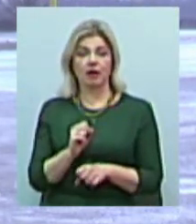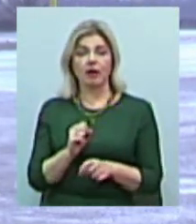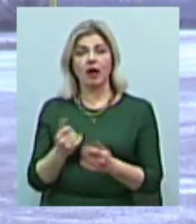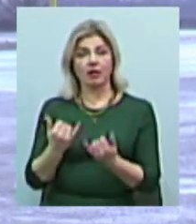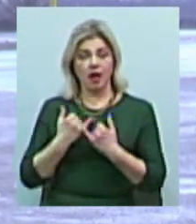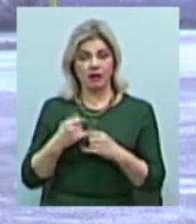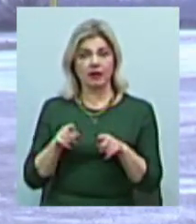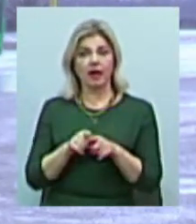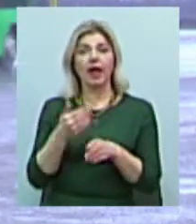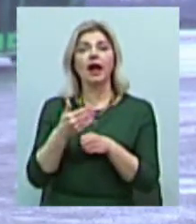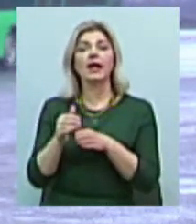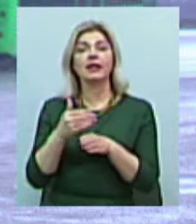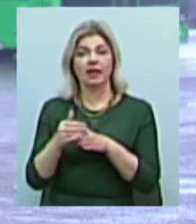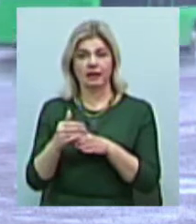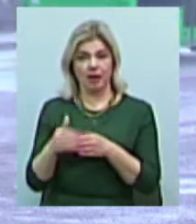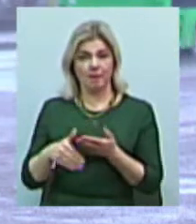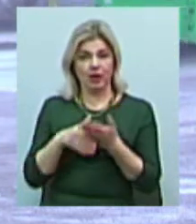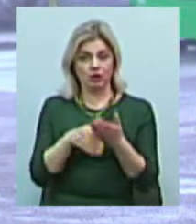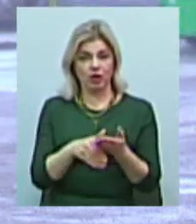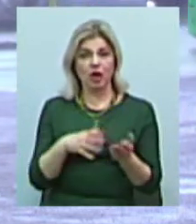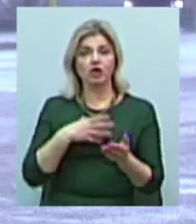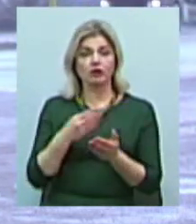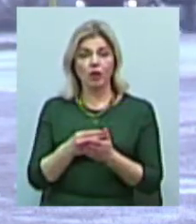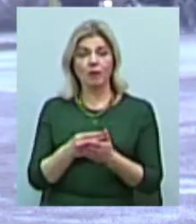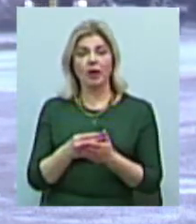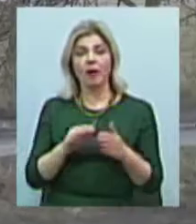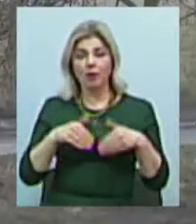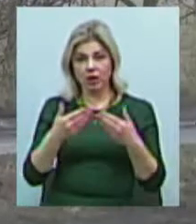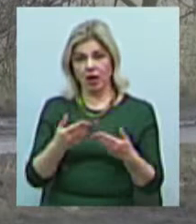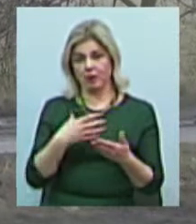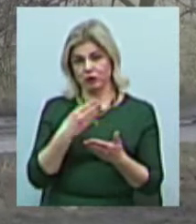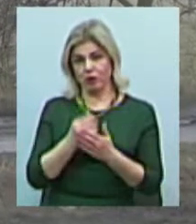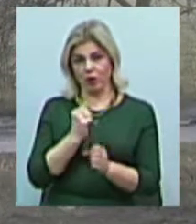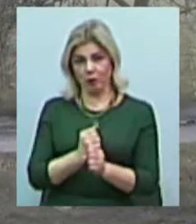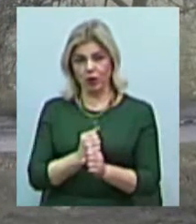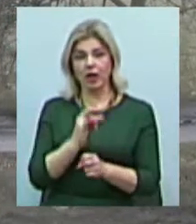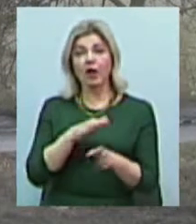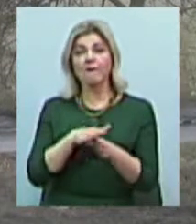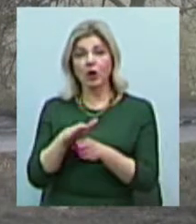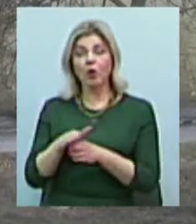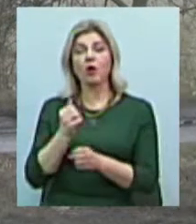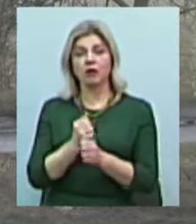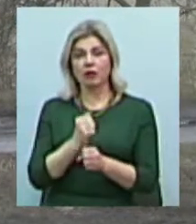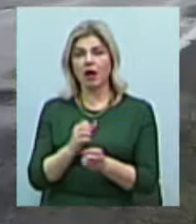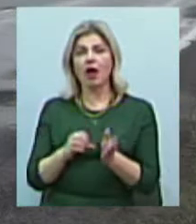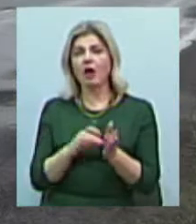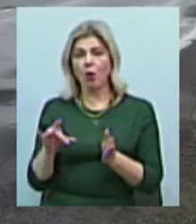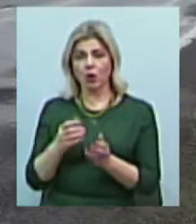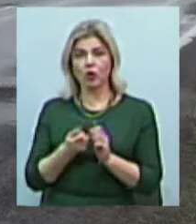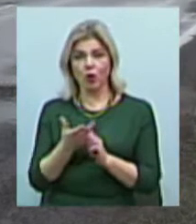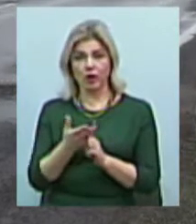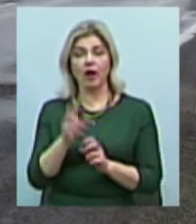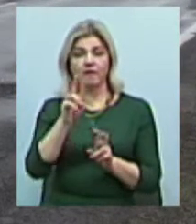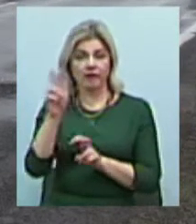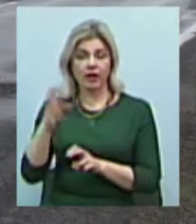таке кредитне плече своїми матеріалами, своєю роботою. І виконує роботи рекордна кількість підрядників. Всі